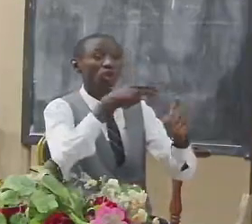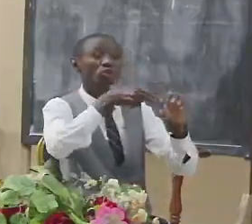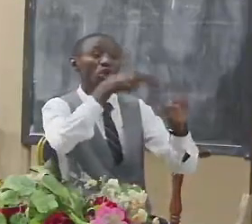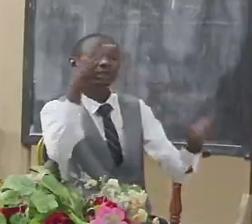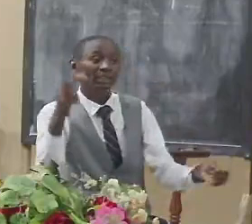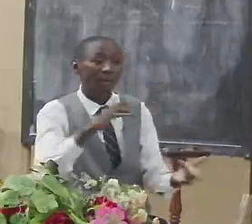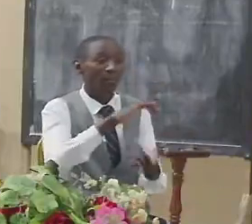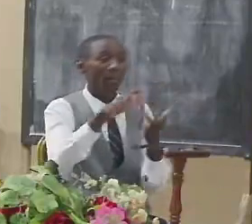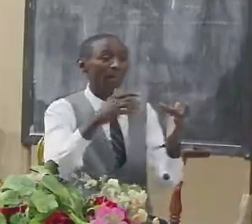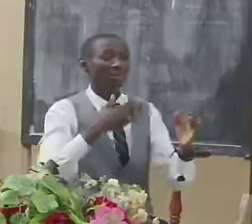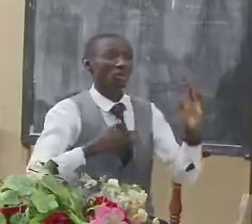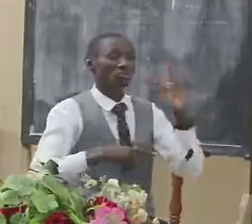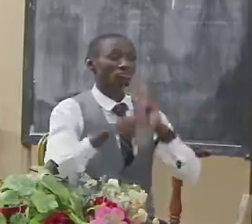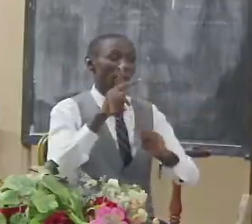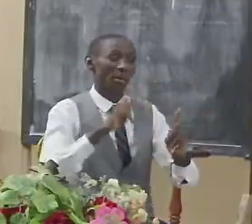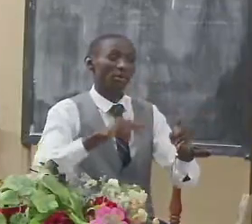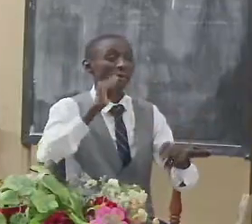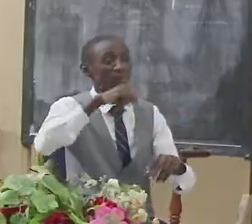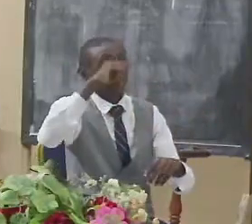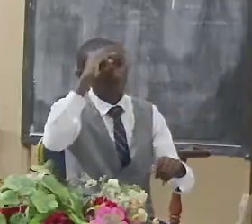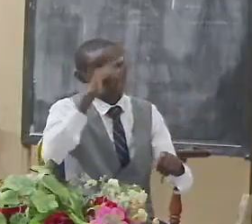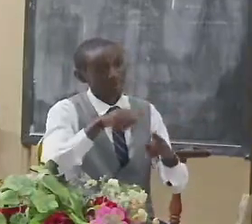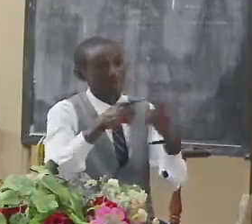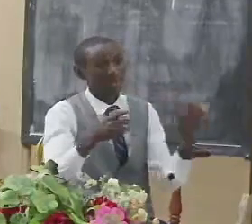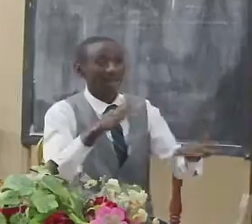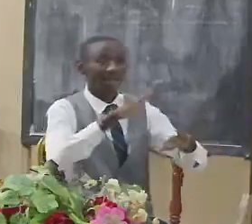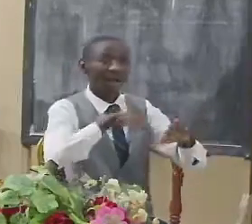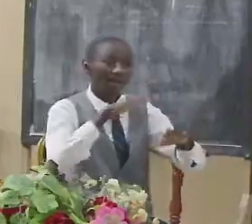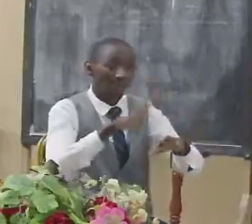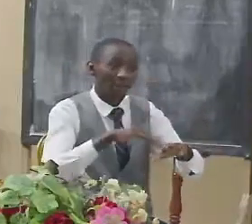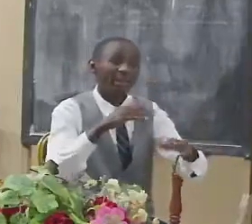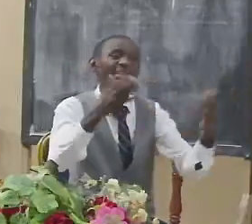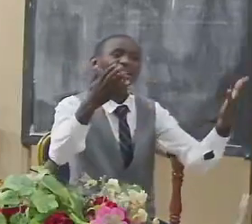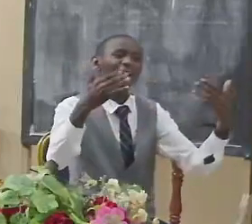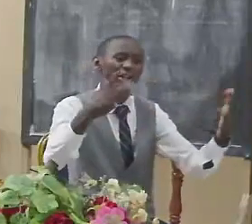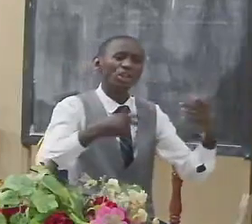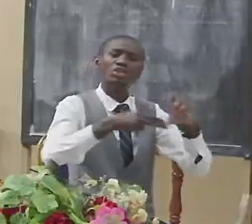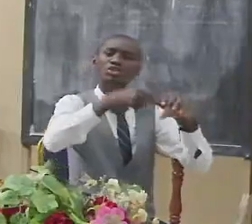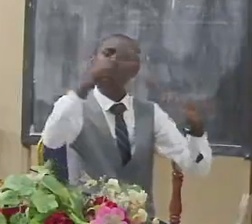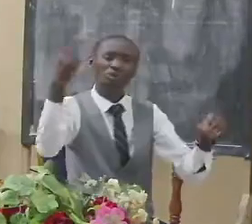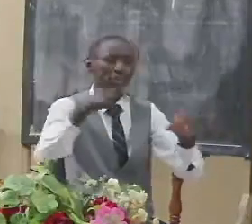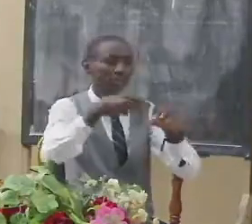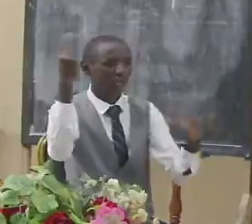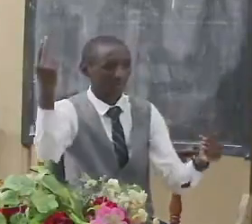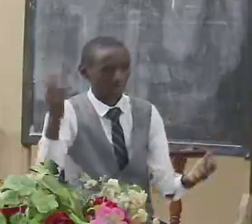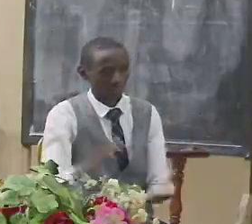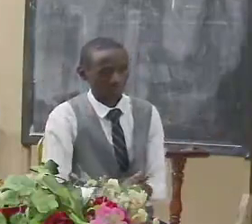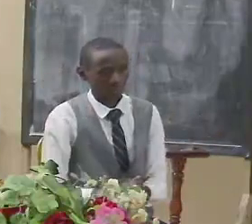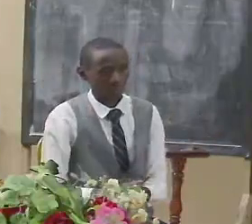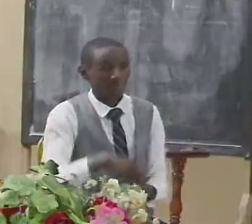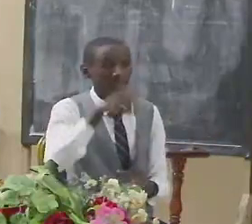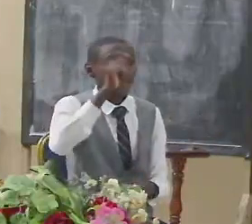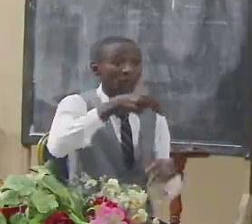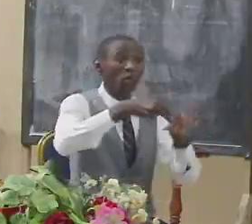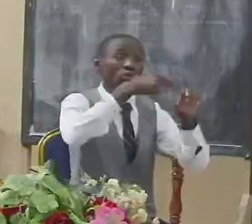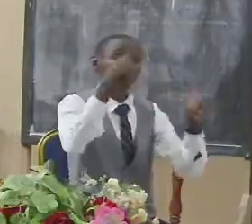milliers de mon peuple. Oui, frère. L'appel est urgent. Il faut sortir. Ya waraka, inafaa kutoka. Sortir dans les religions. Kutoka